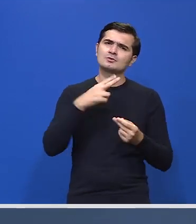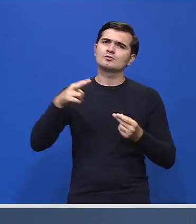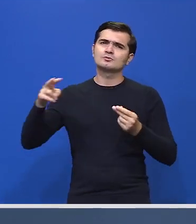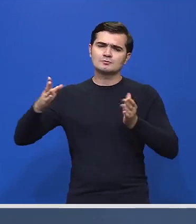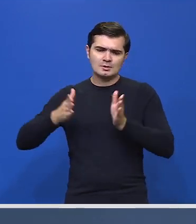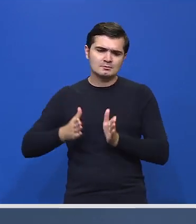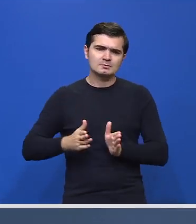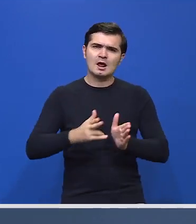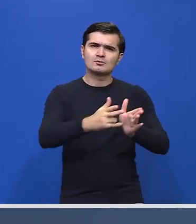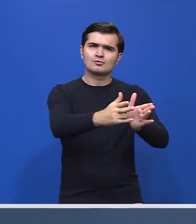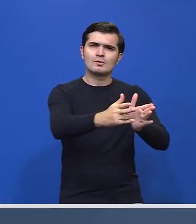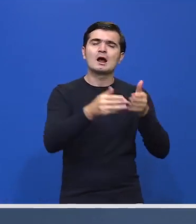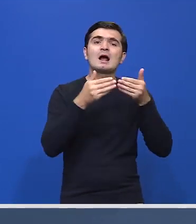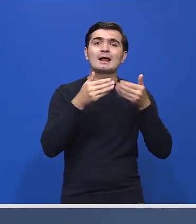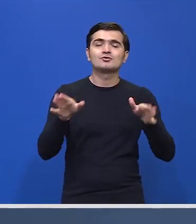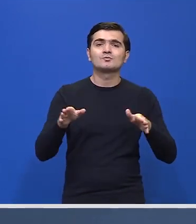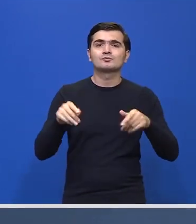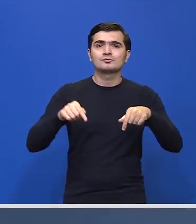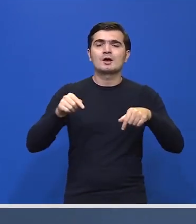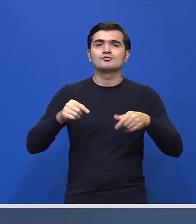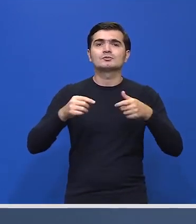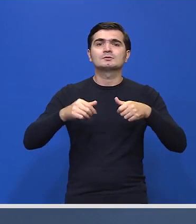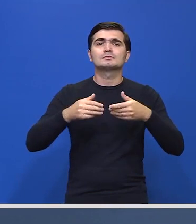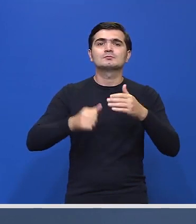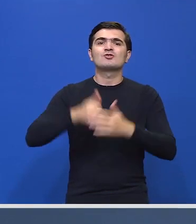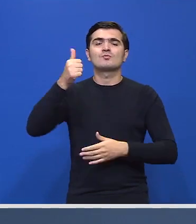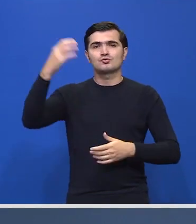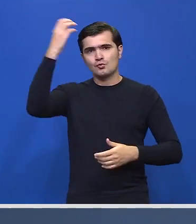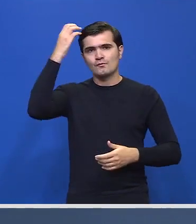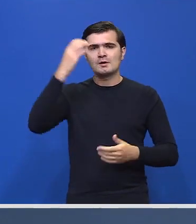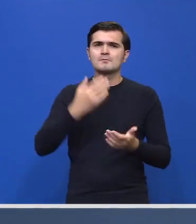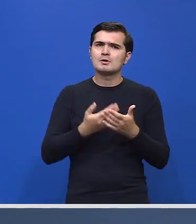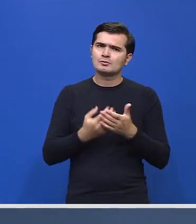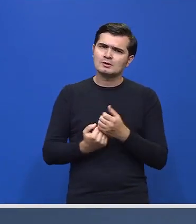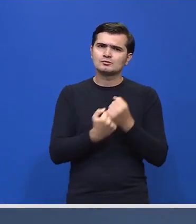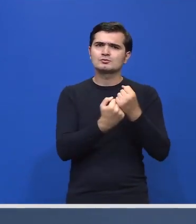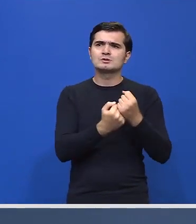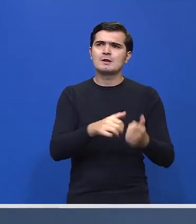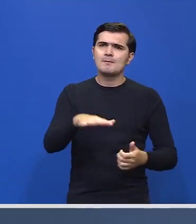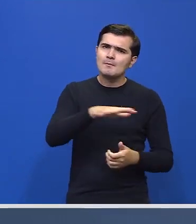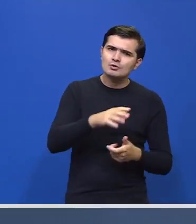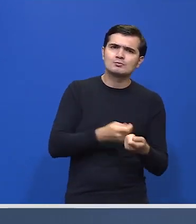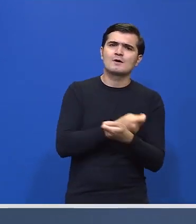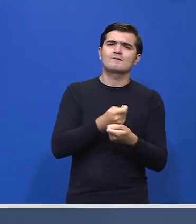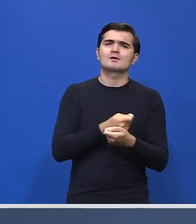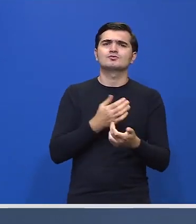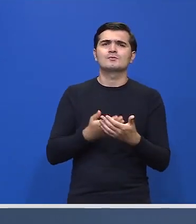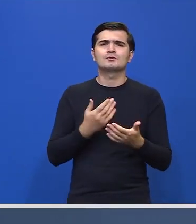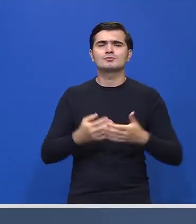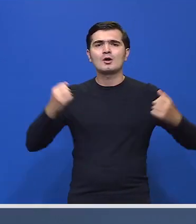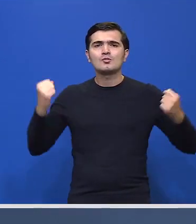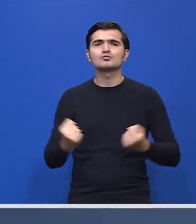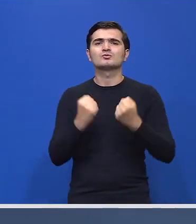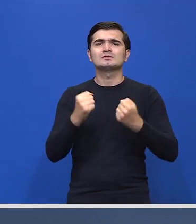pe care a început-o încă de la începutul acestei guvernări, de susținerea mediului de afaceri, de consolidarea mediului de